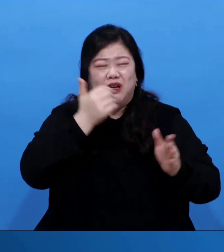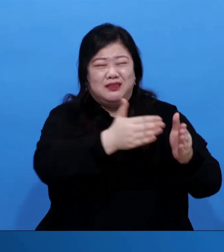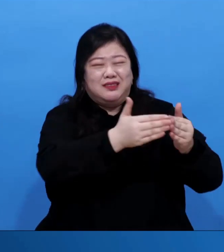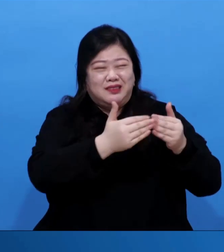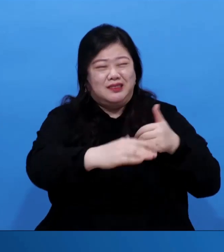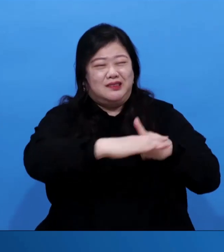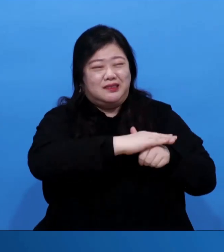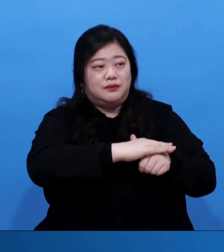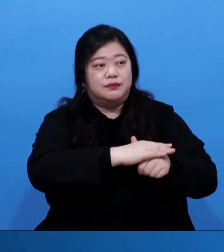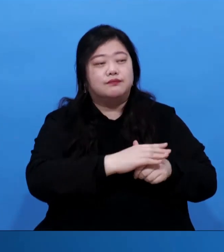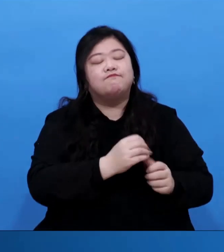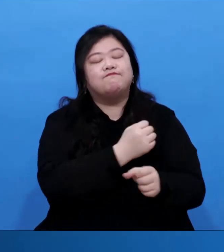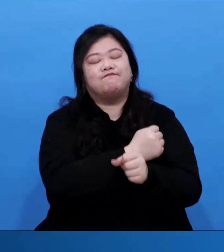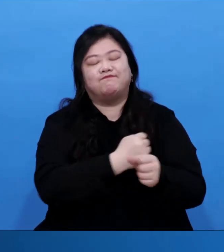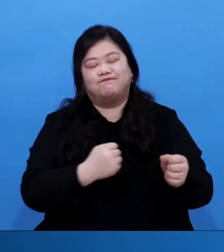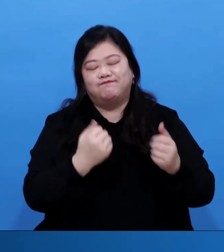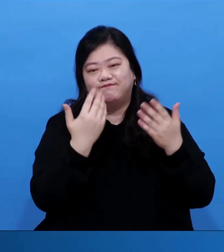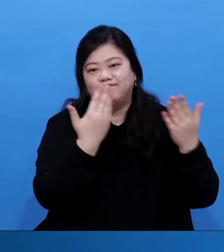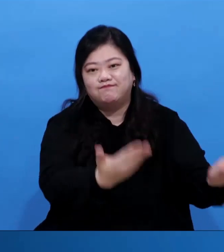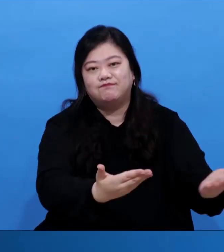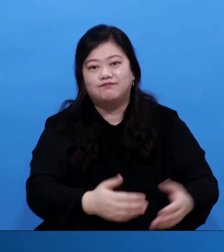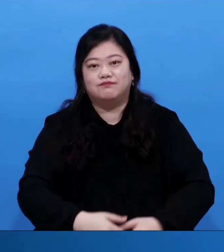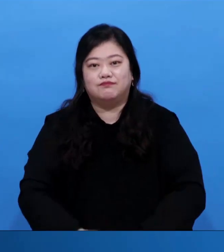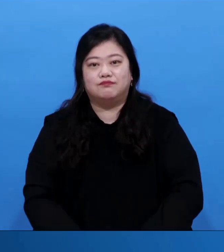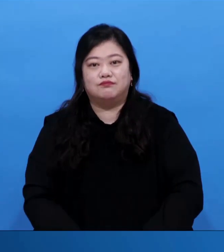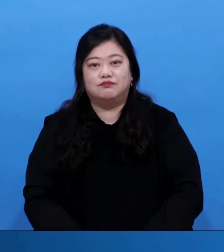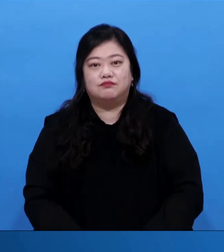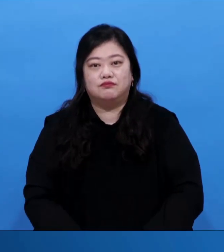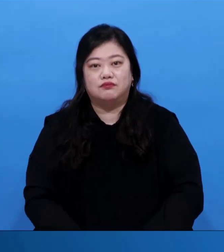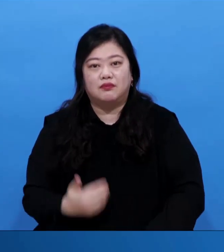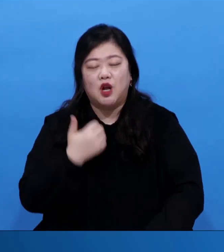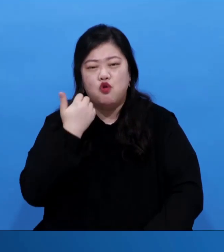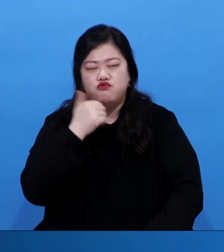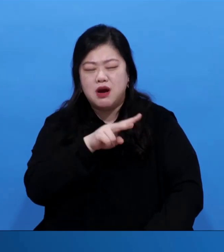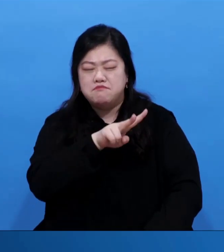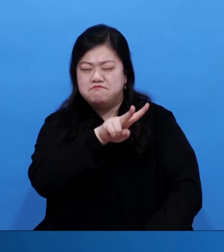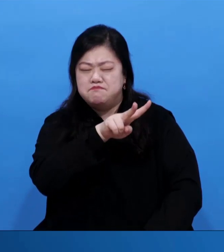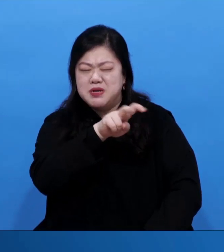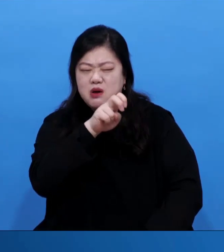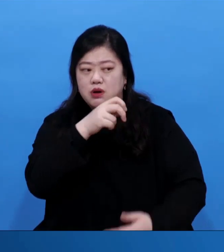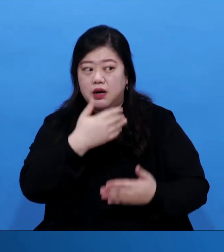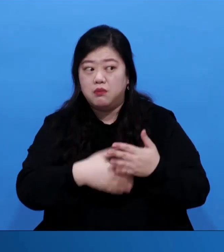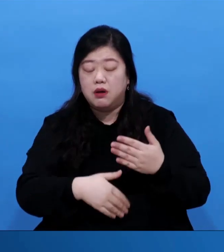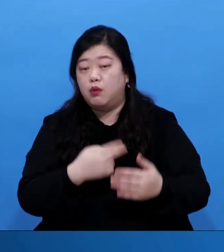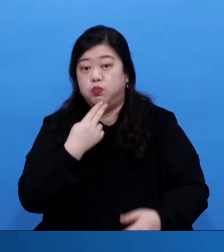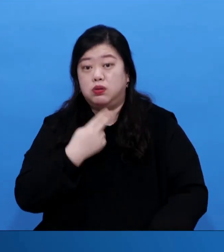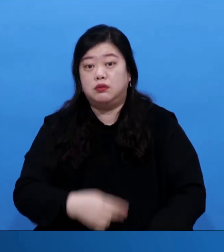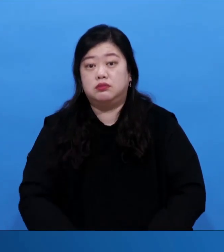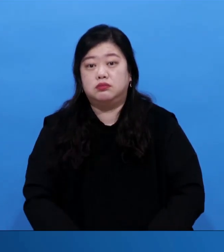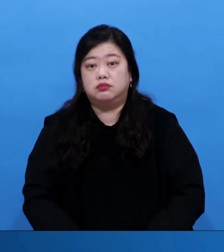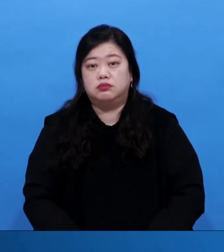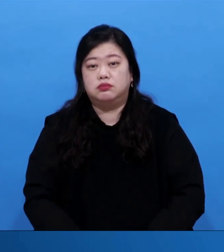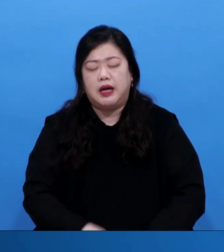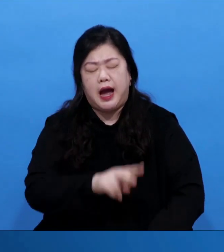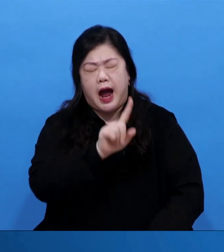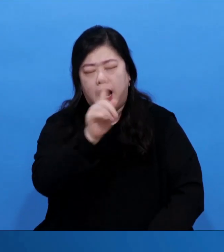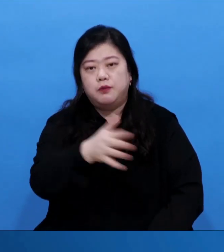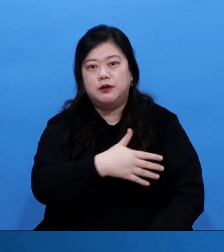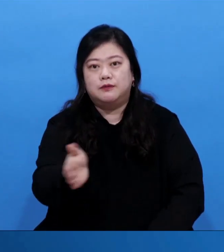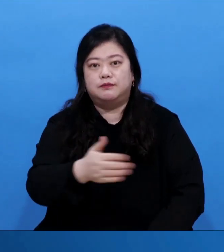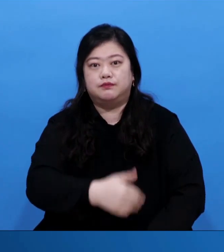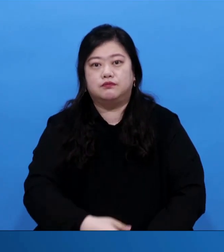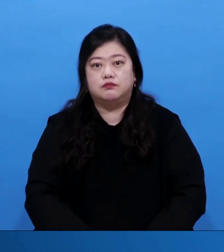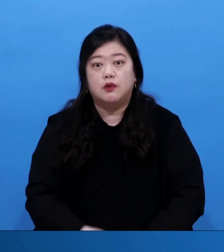그래서 저에게 용서 못 받은 사람은 없습니다. So there isn't anyone that did not receive forgiveness from me. 어떤 사람도 용서합니다. That whoever they are, I can forgive them.